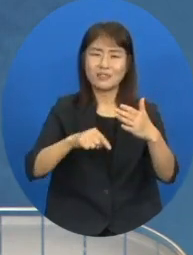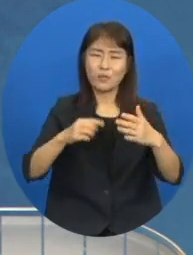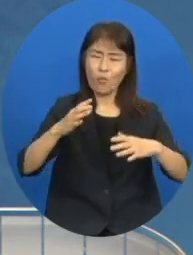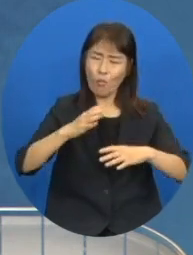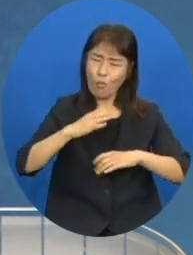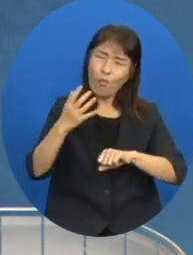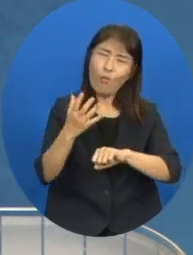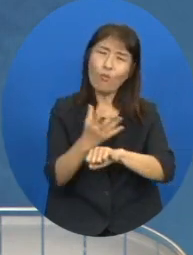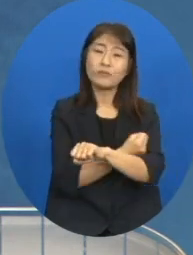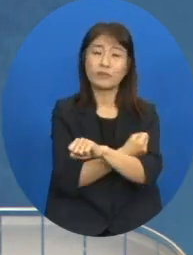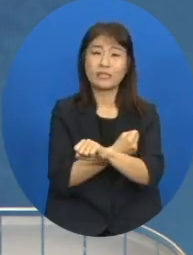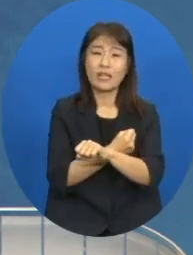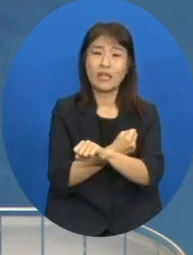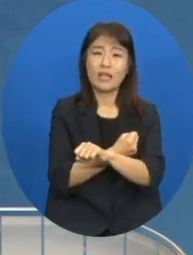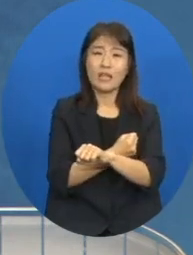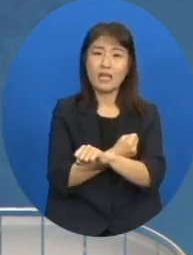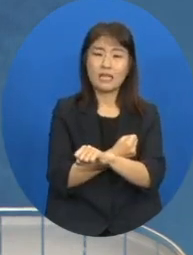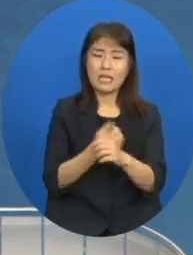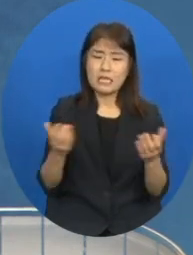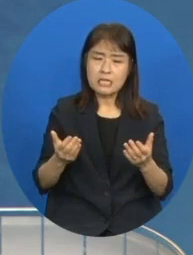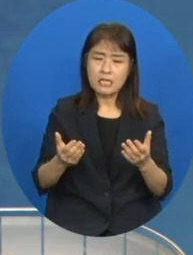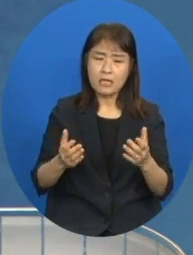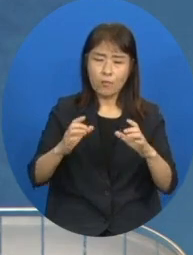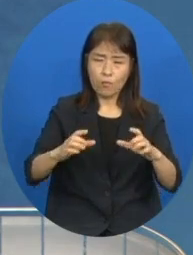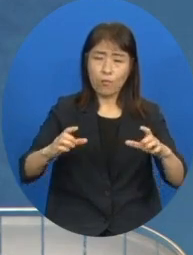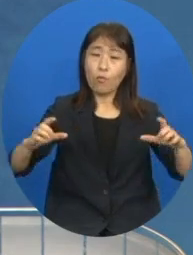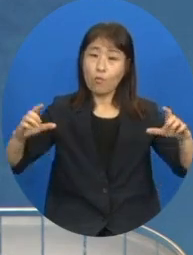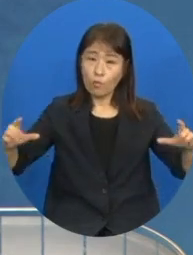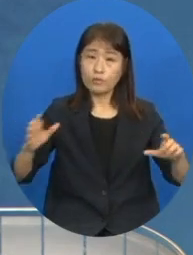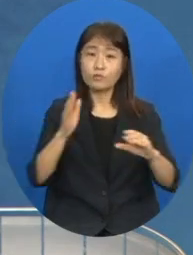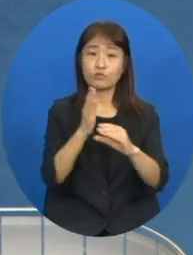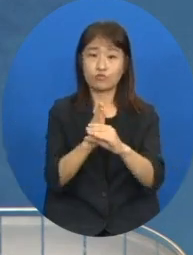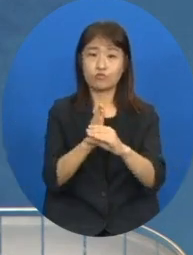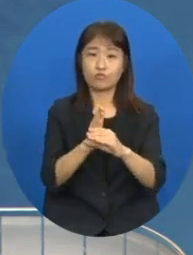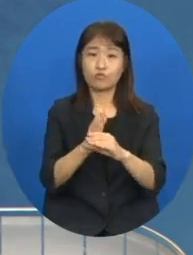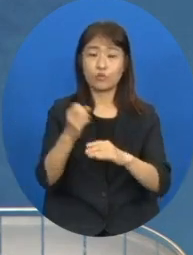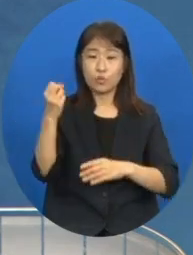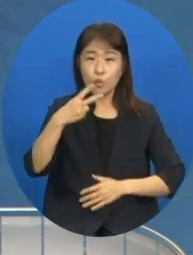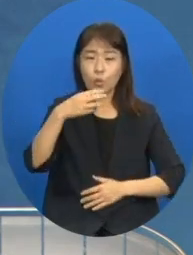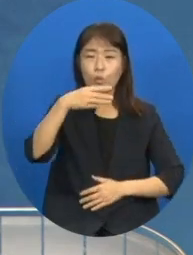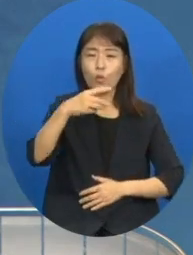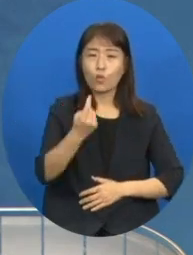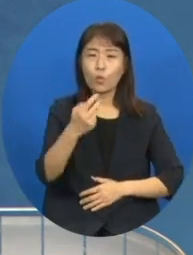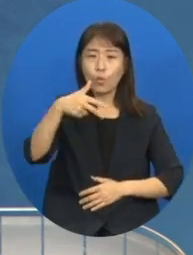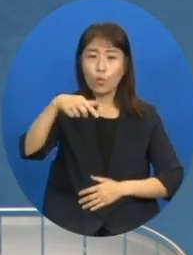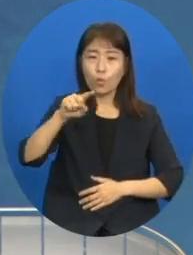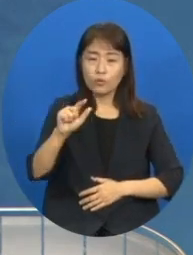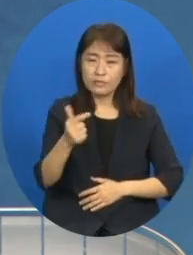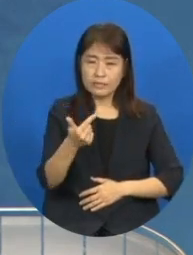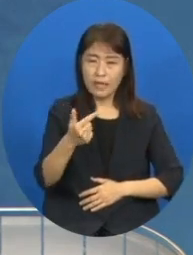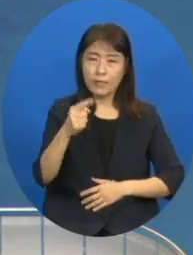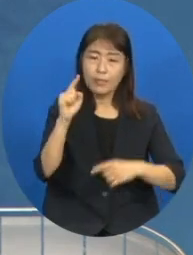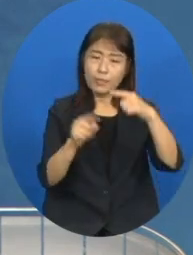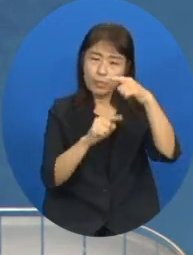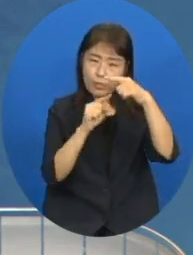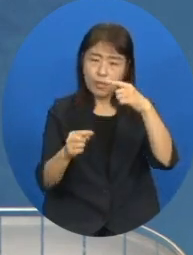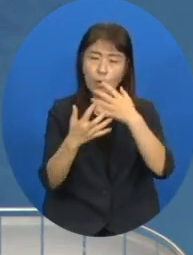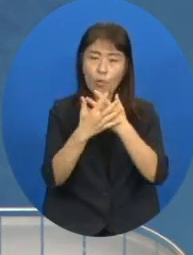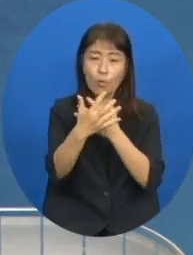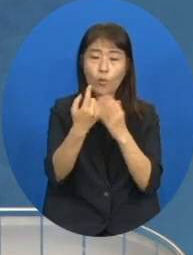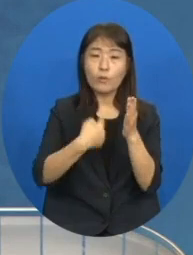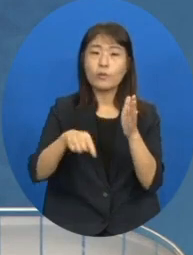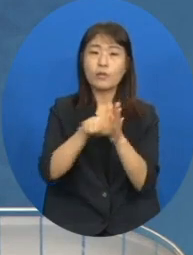놀랍게 사역이 확장되어 가고 또 로잔 대회를 위한 준비도 잘 진행되고